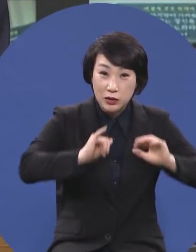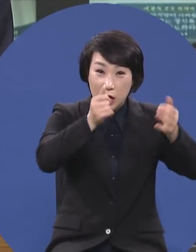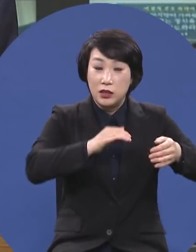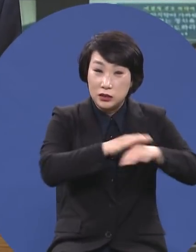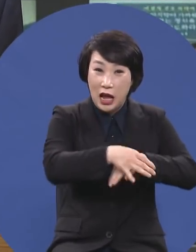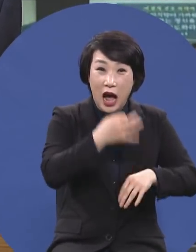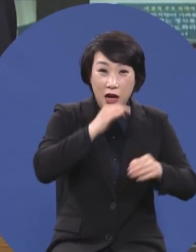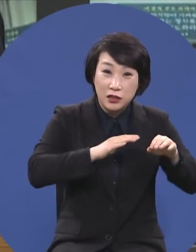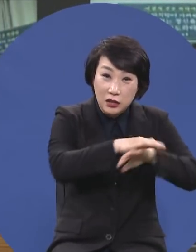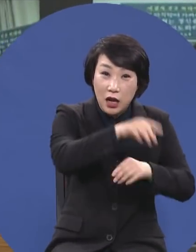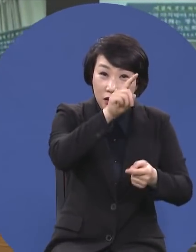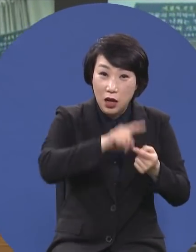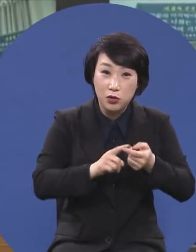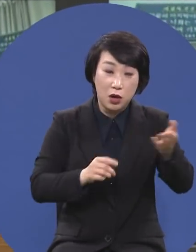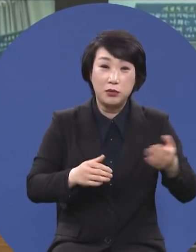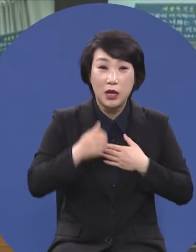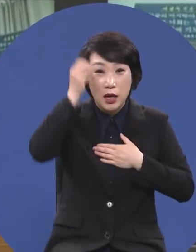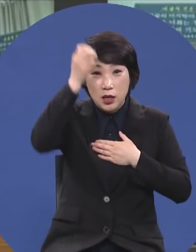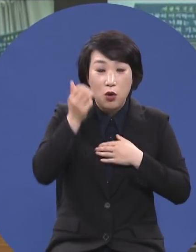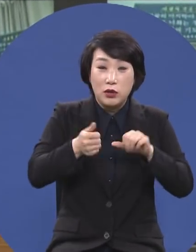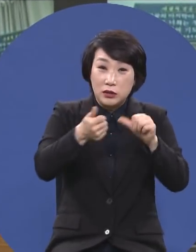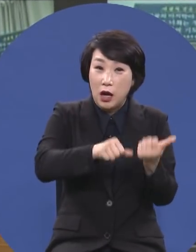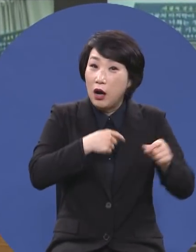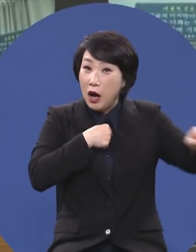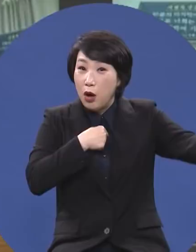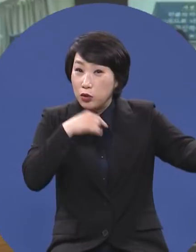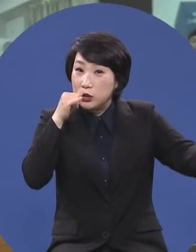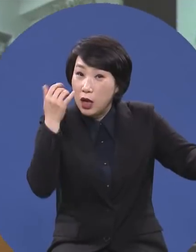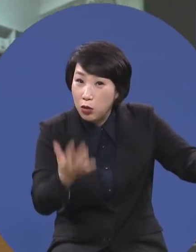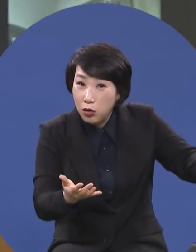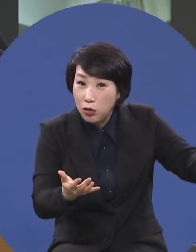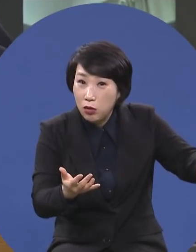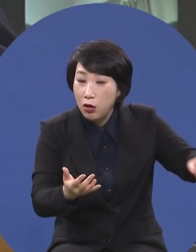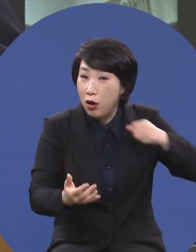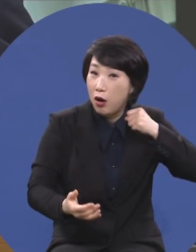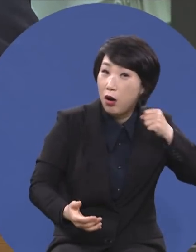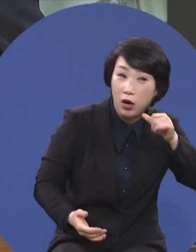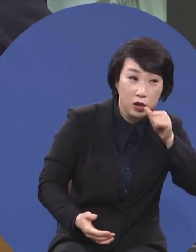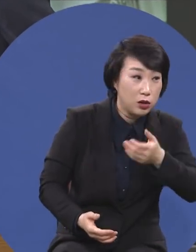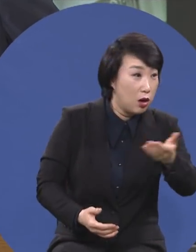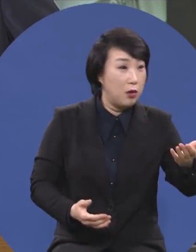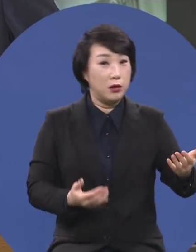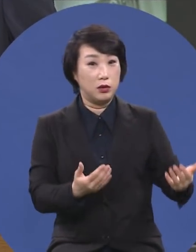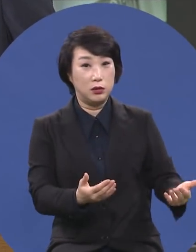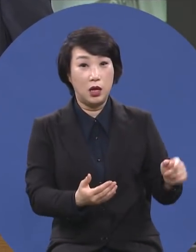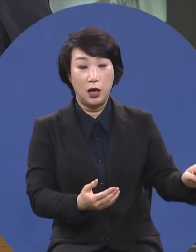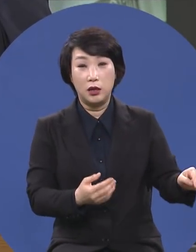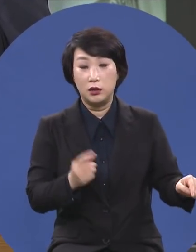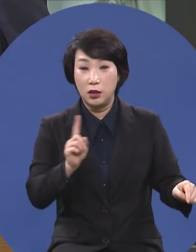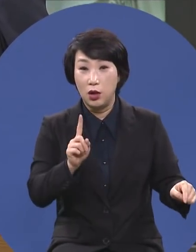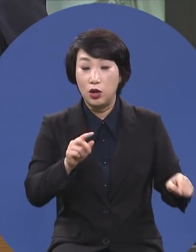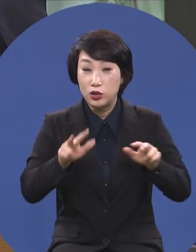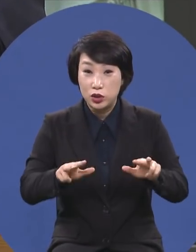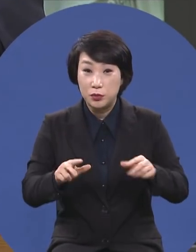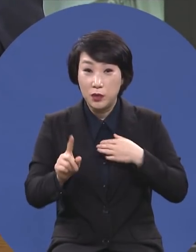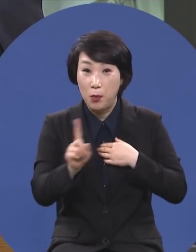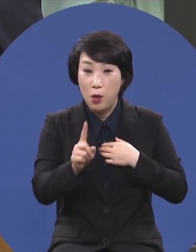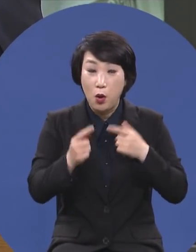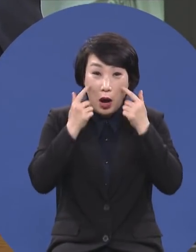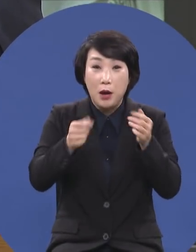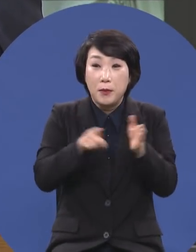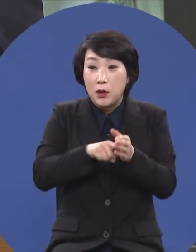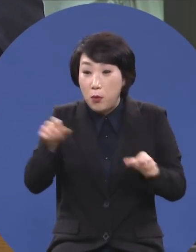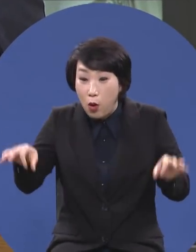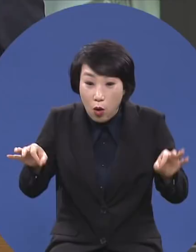세속적으로, 정욕적으로 내 영혼을 사망으로 끌고 가고 있으면서도 자기는 지금 어떤 확신으로